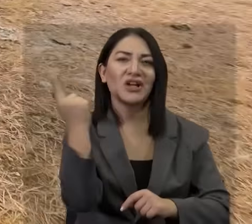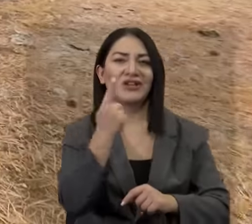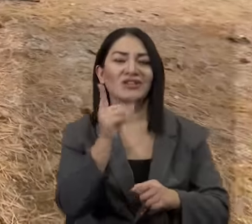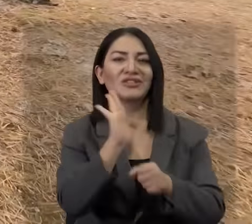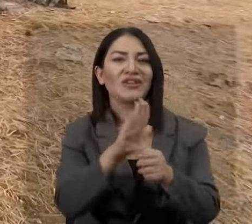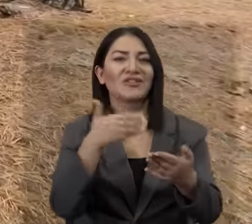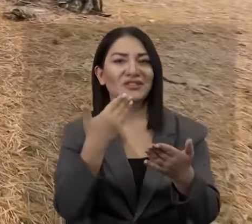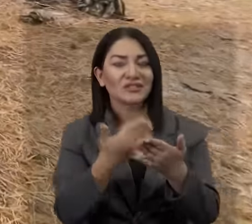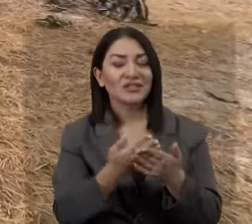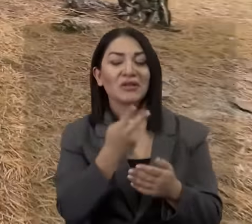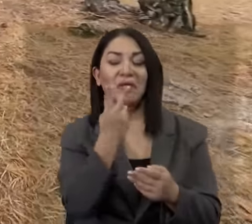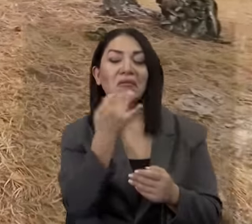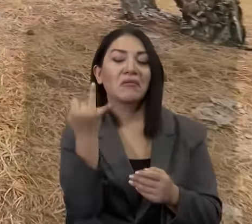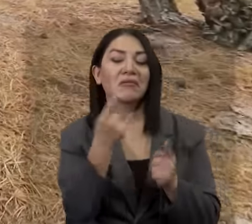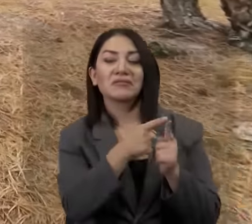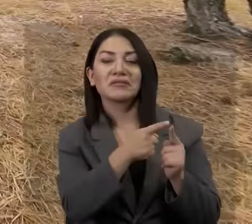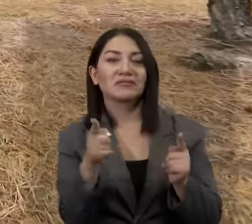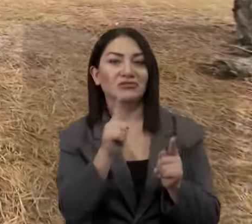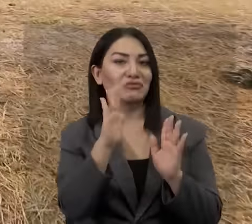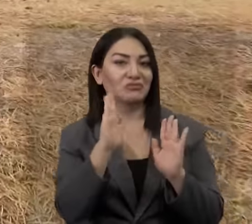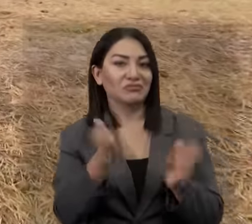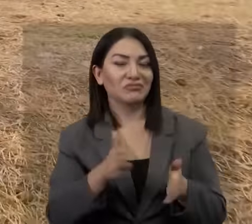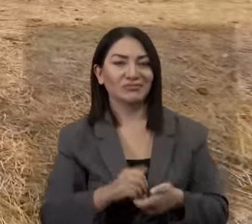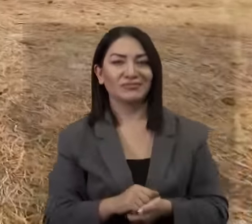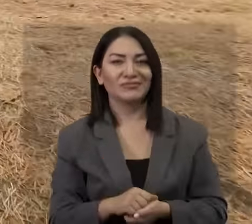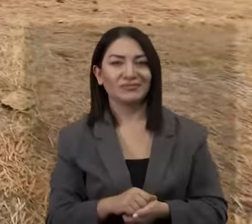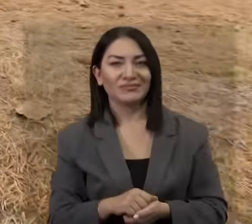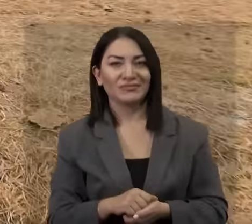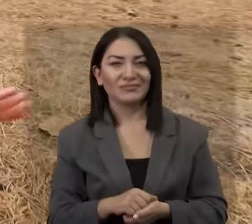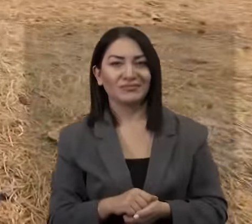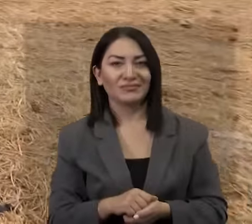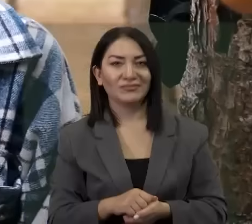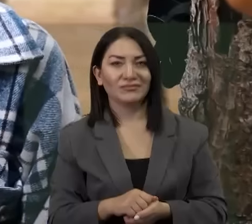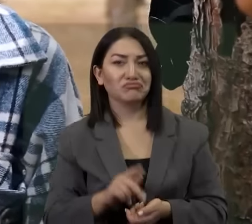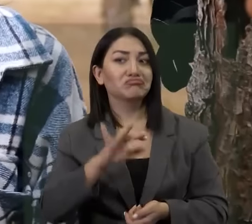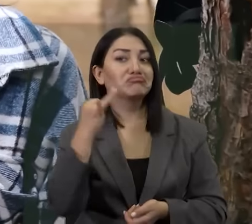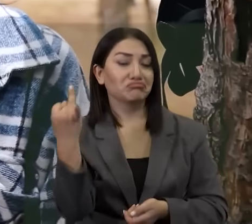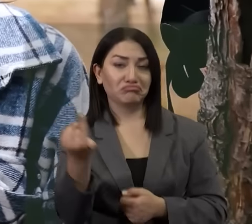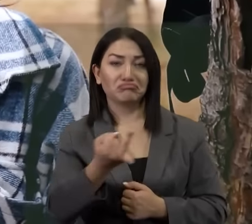Լավ արա գլուխ անեցինք այս առաջին առաջադրանքից։ Տեսնես հիմա ինչ է լինելու։